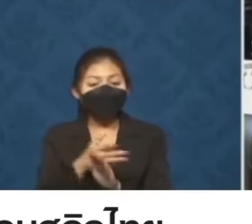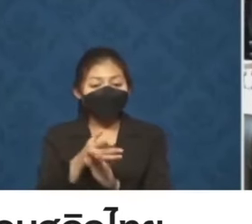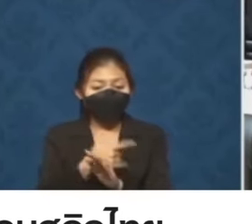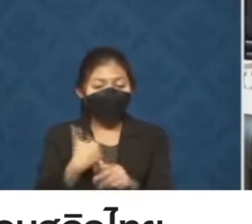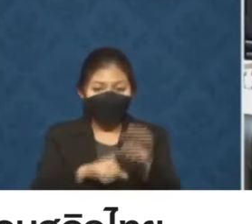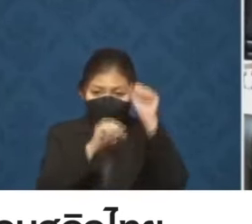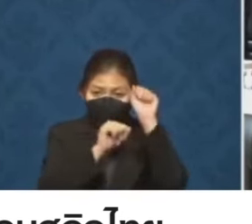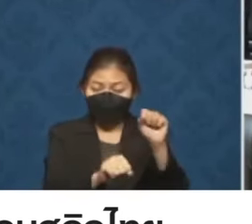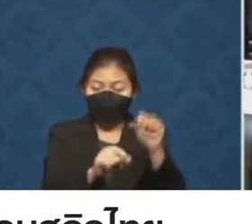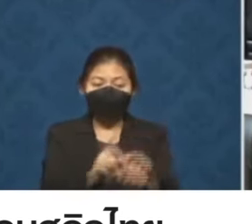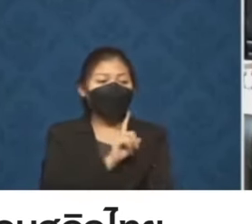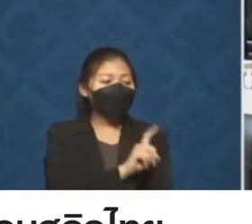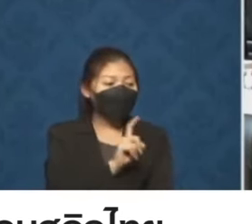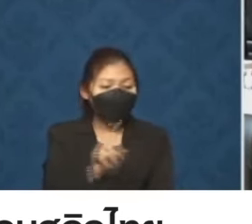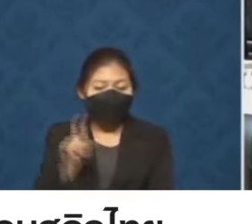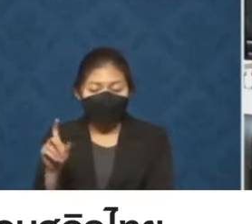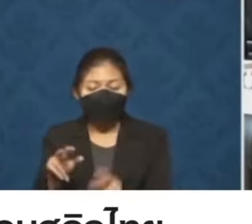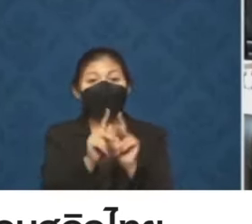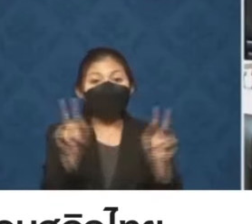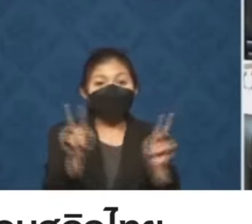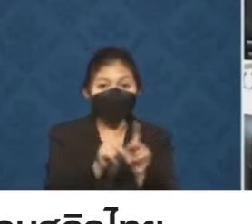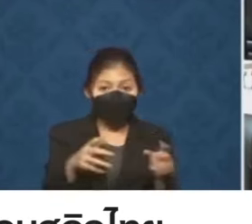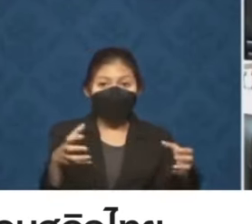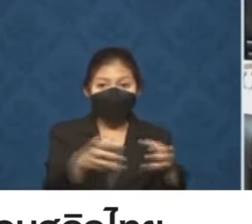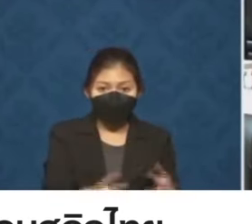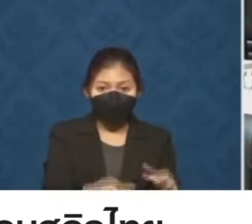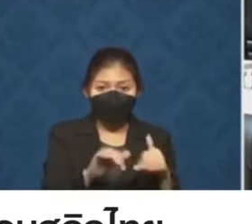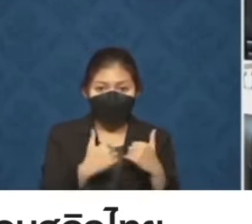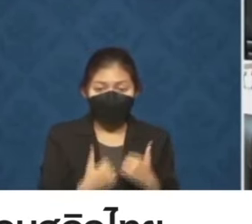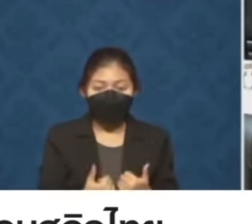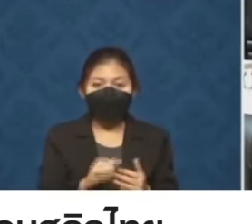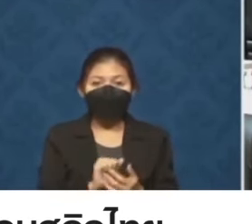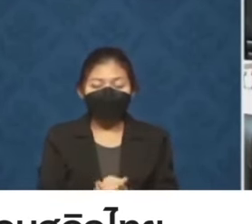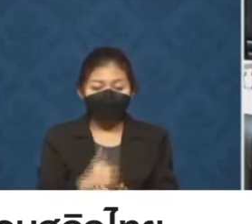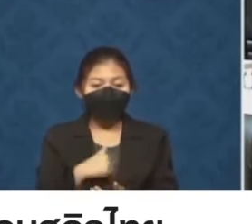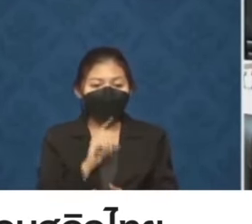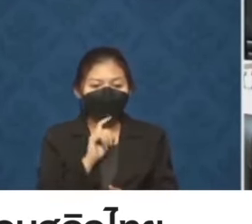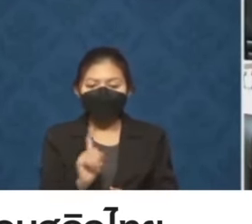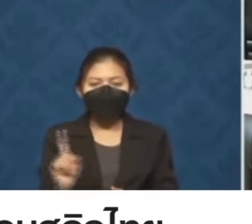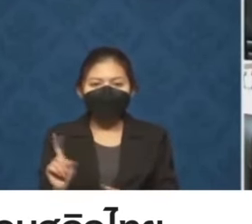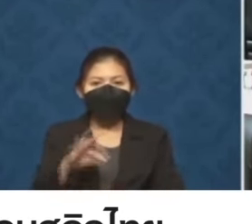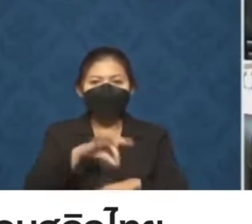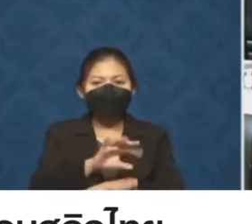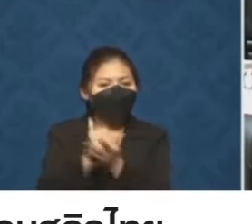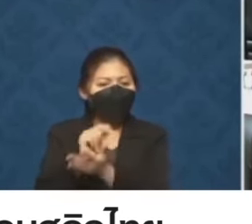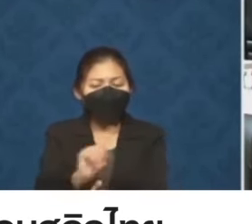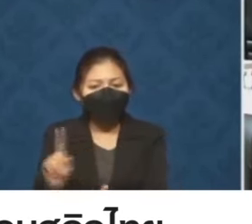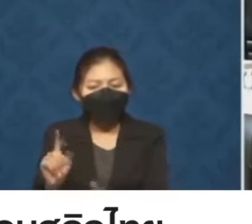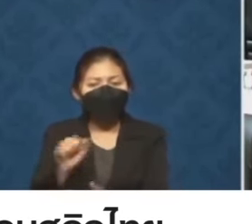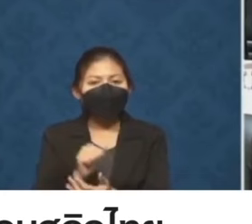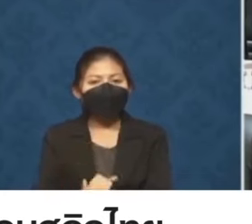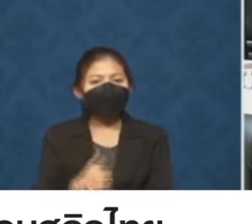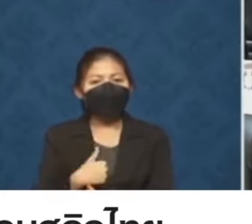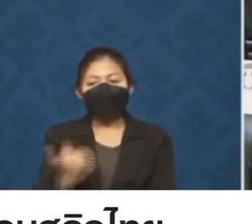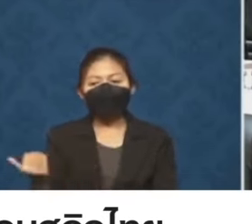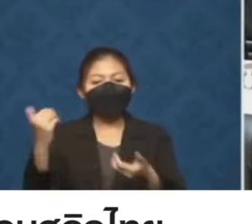กเลย นะคุณไผ่ลิกนะฮ ะ ดูว่าสุดท้ายแล้วคุณมิ่งขวัญจะไปอยู่พรรคไหนเพราะว่าเมื่อวานนี้ยังประกาศ